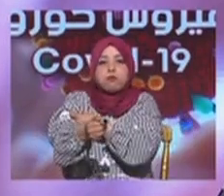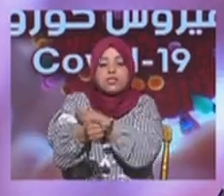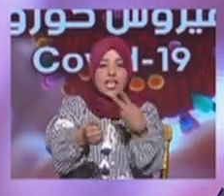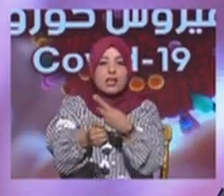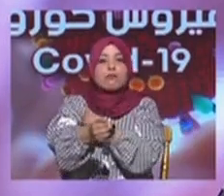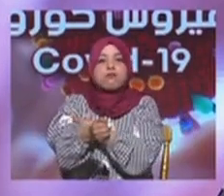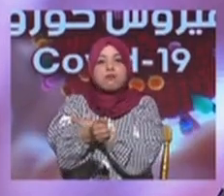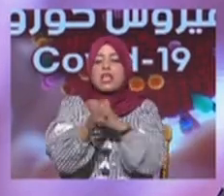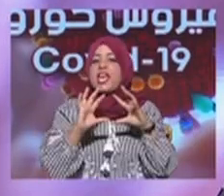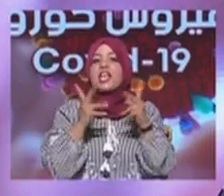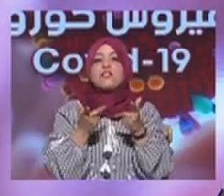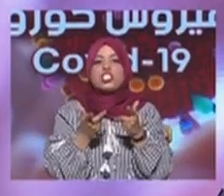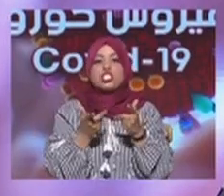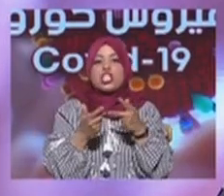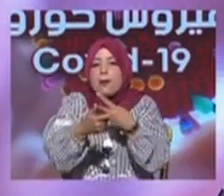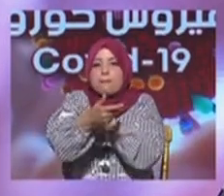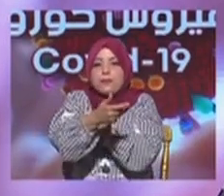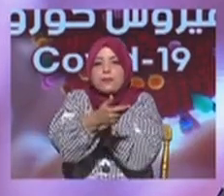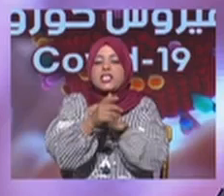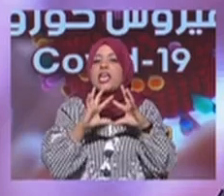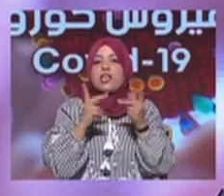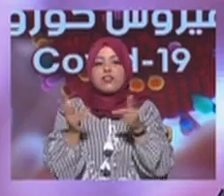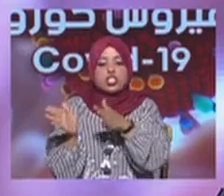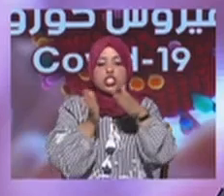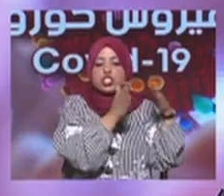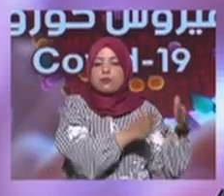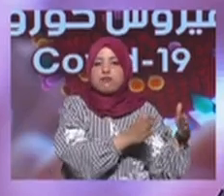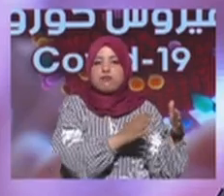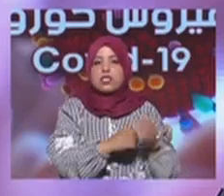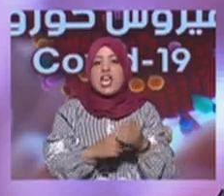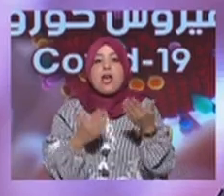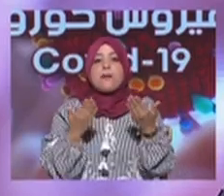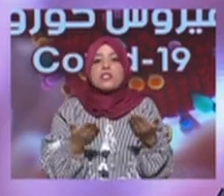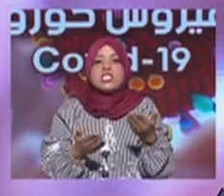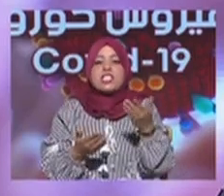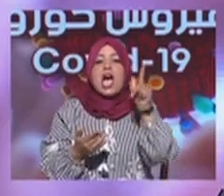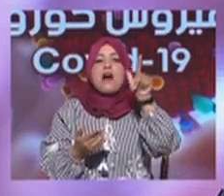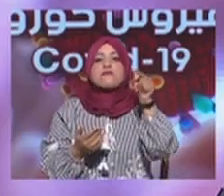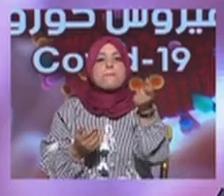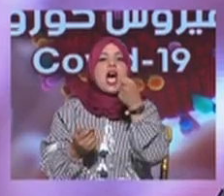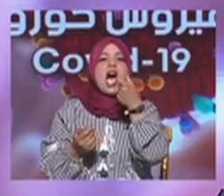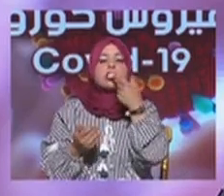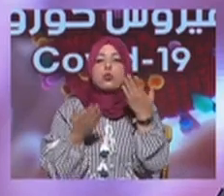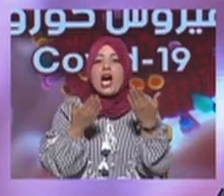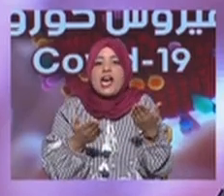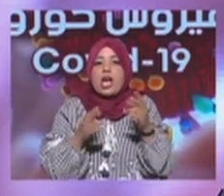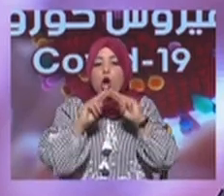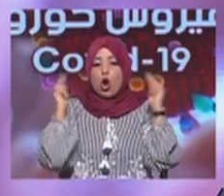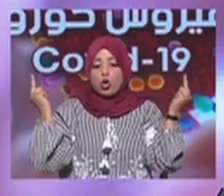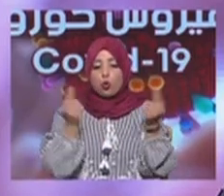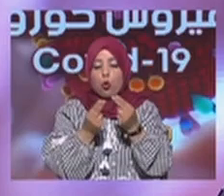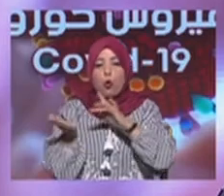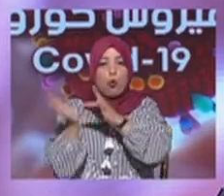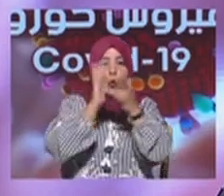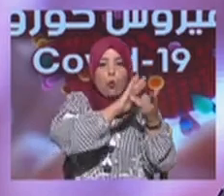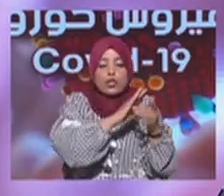الله اما اكيد هدف. المعلومات هذه باش تصلح للبكتيريا، هل يصلح لنا الادويه كذلك؟ كل شيء اكيد، اما احنا ان شاء الله ربي يعطينا